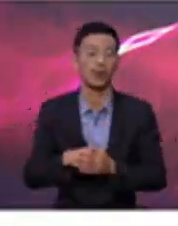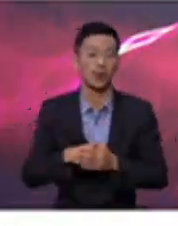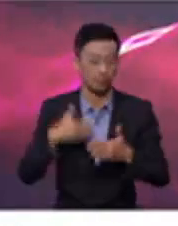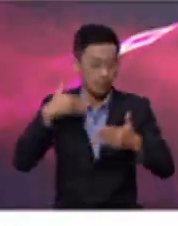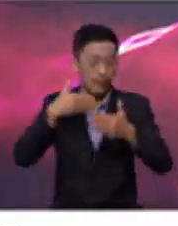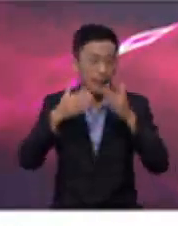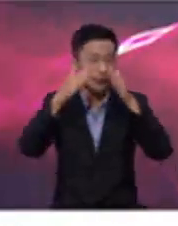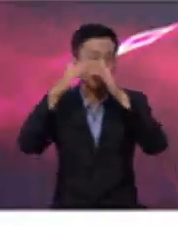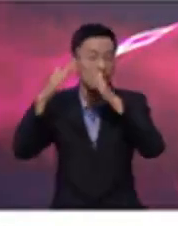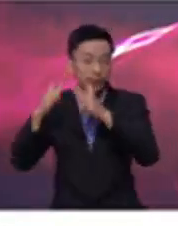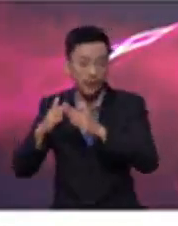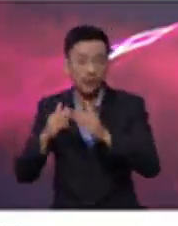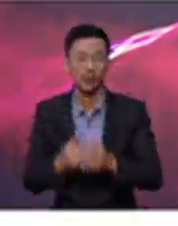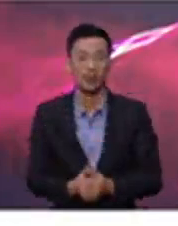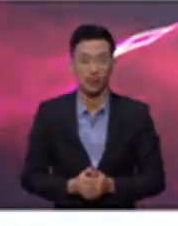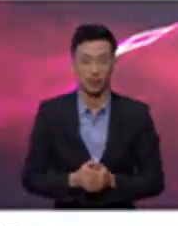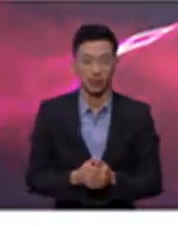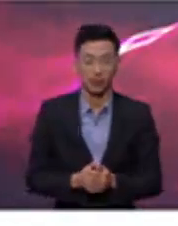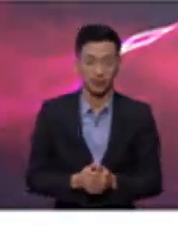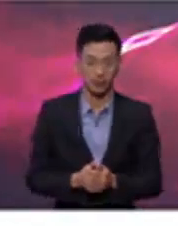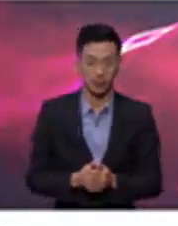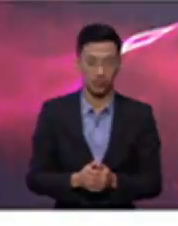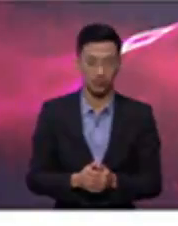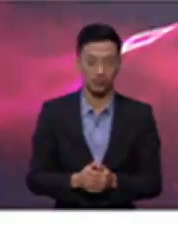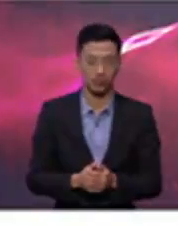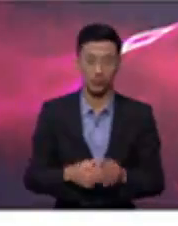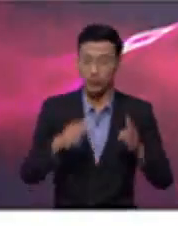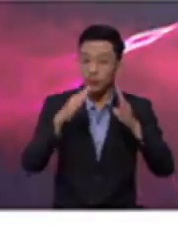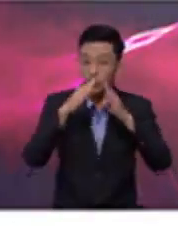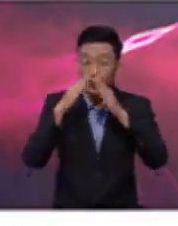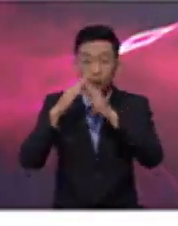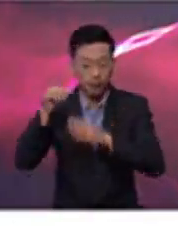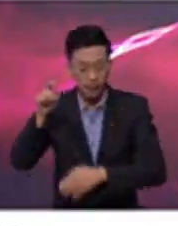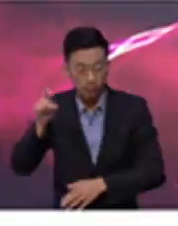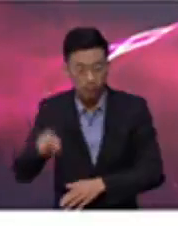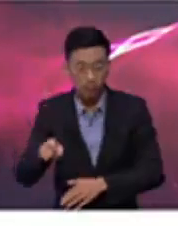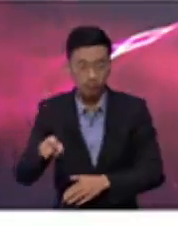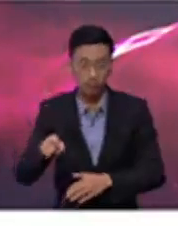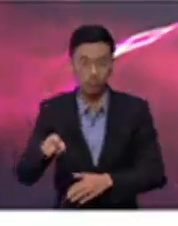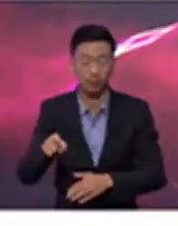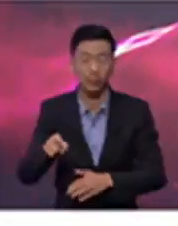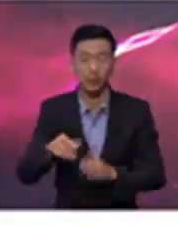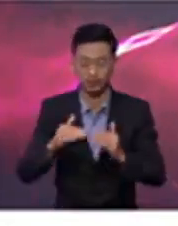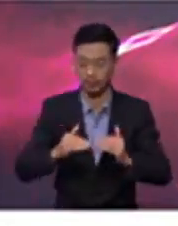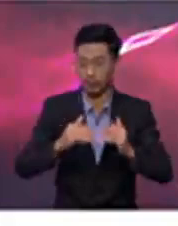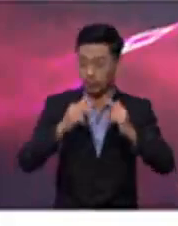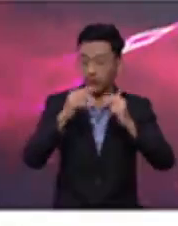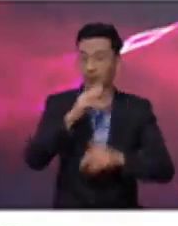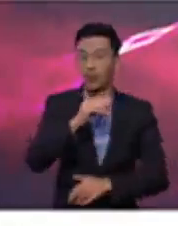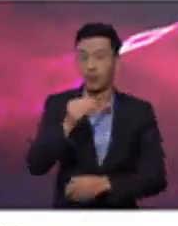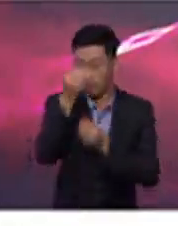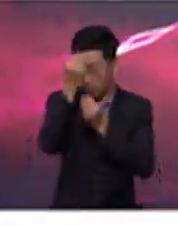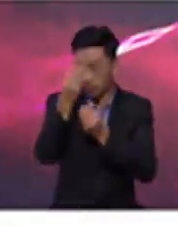rumah-rumah di tepi sungai ni perlu ditingkatkan Baginda bertitah demikian ketika mencemar duli